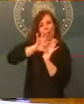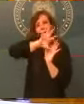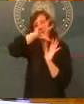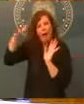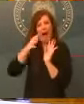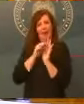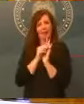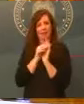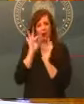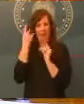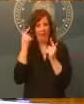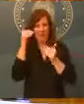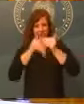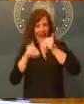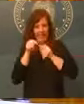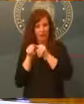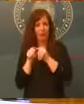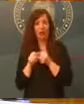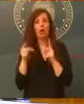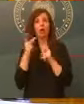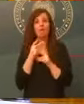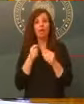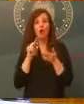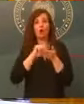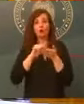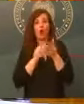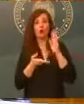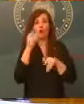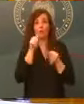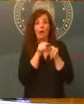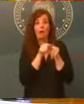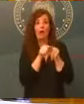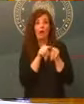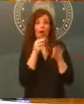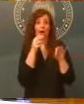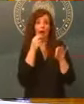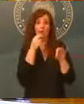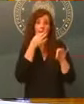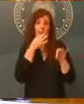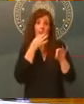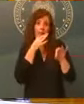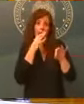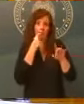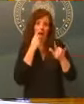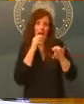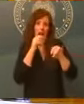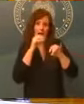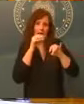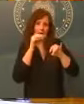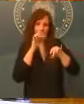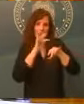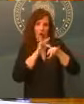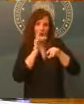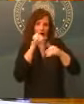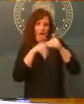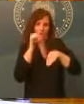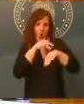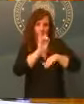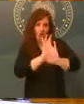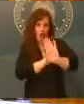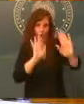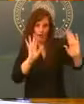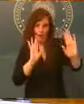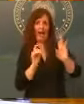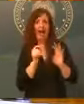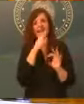comunque la scuola secondaria di secondo grado non viene normalmente toccata dalle lezioni quindi parliamo di un numero di studenti di